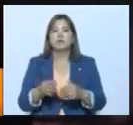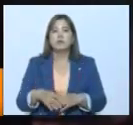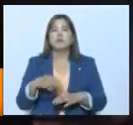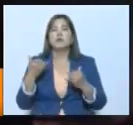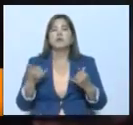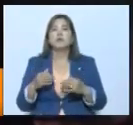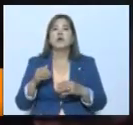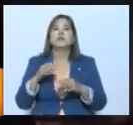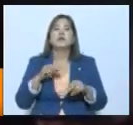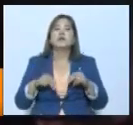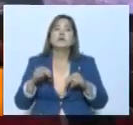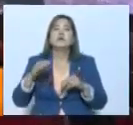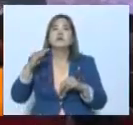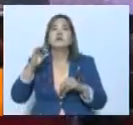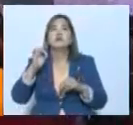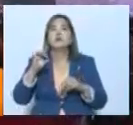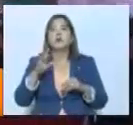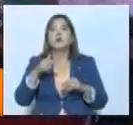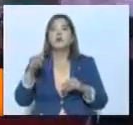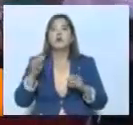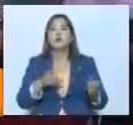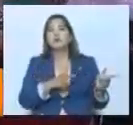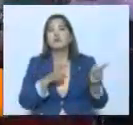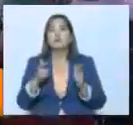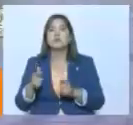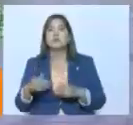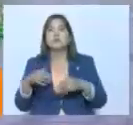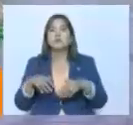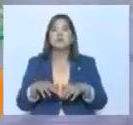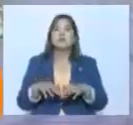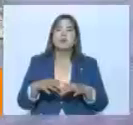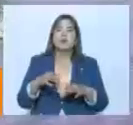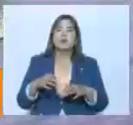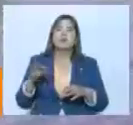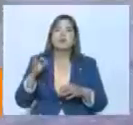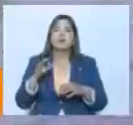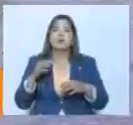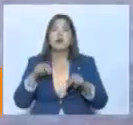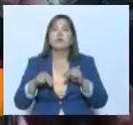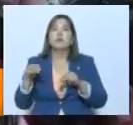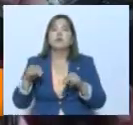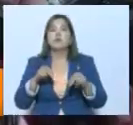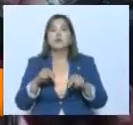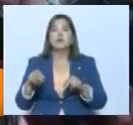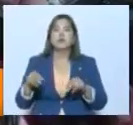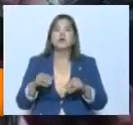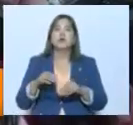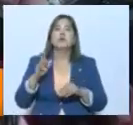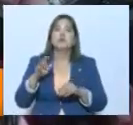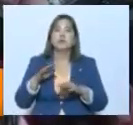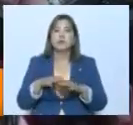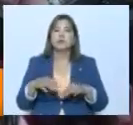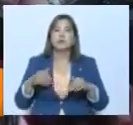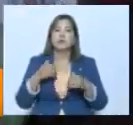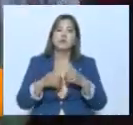Сейчас ансамбль танца «Журга» готовится к фестивалю, посвященному столетию основоположника отечественного балета среди мужчин Алмаса Бекбасынова.